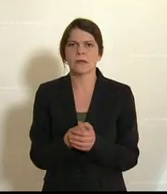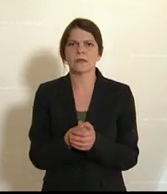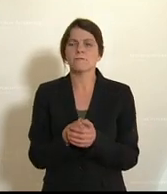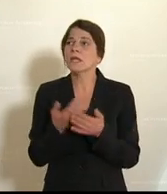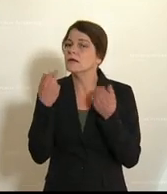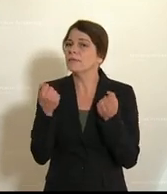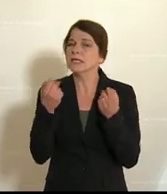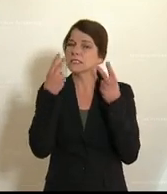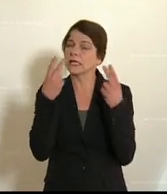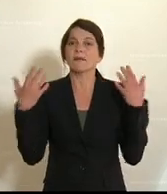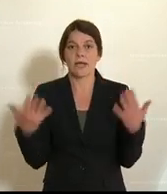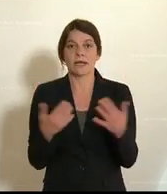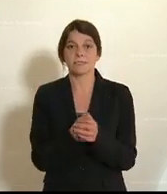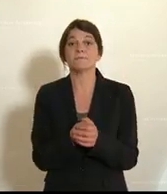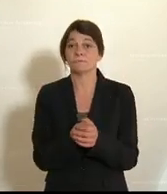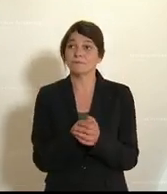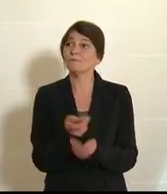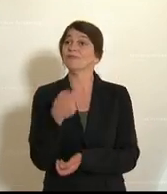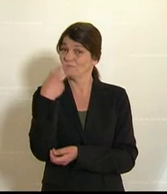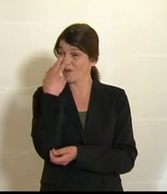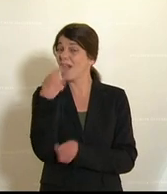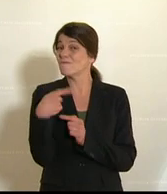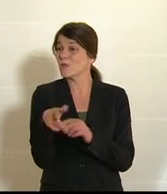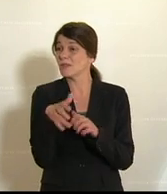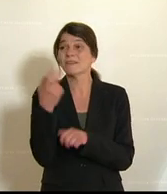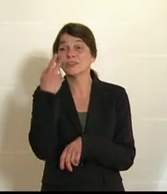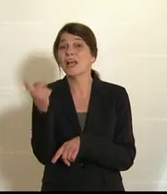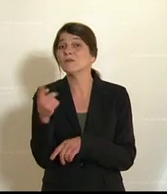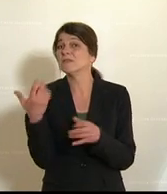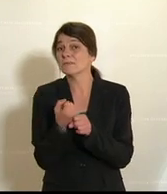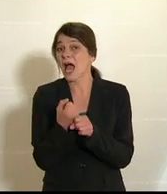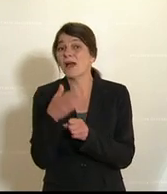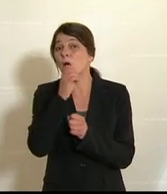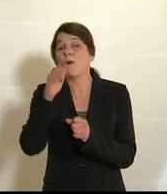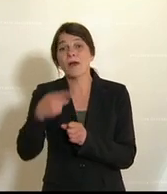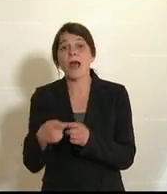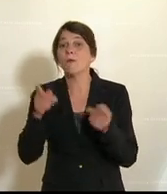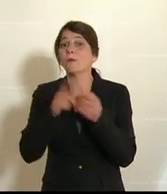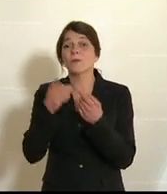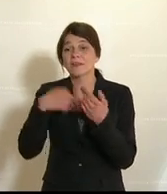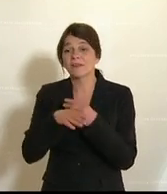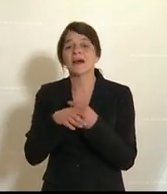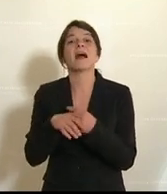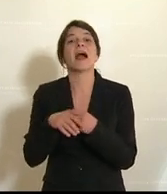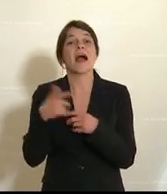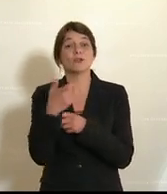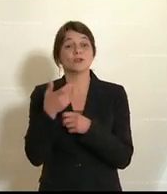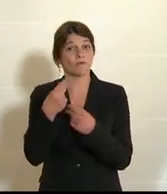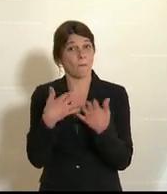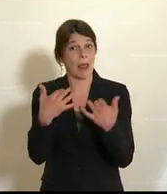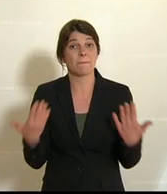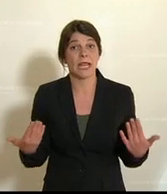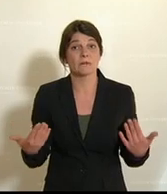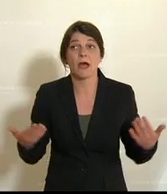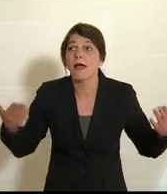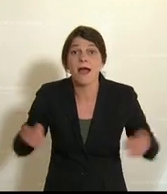Ganz wichtig ist jetzt, und da wird die Nagelprobe am Donnerstag kommen, der COFAG und der Ausschuss des Parlaments.